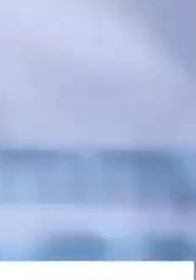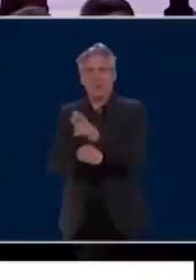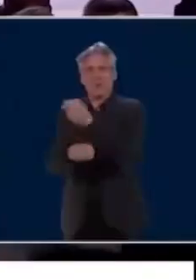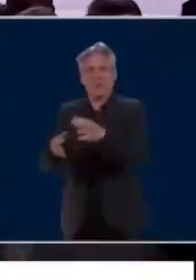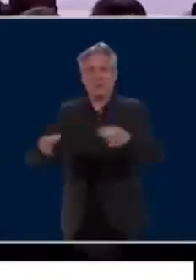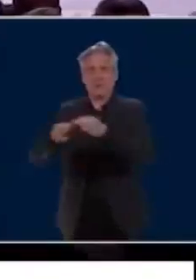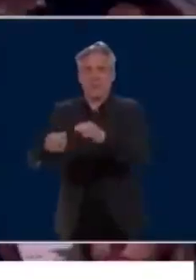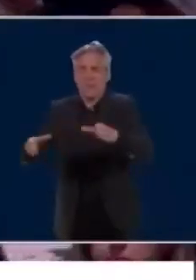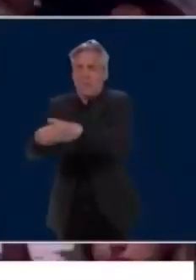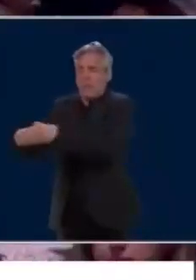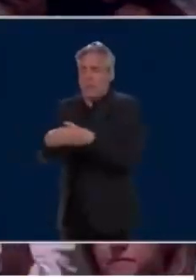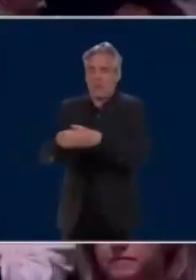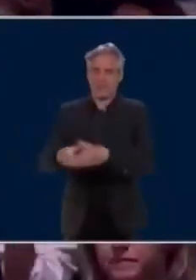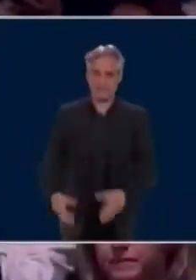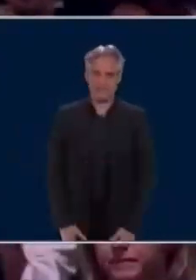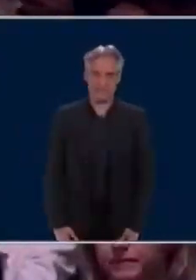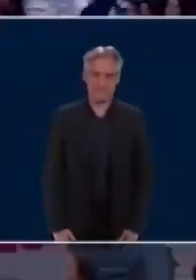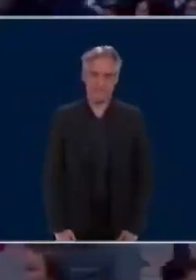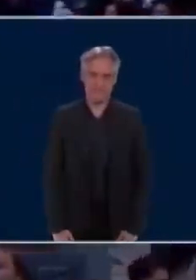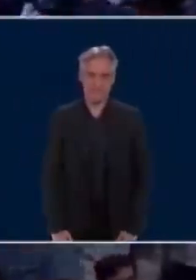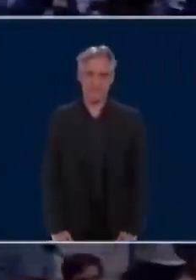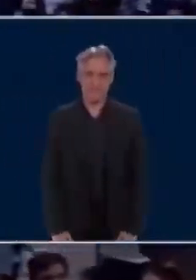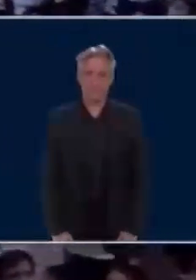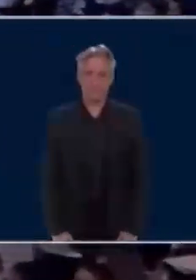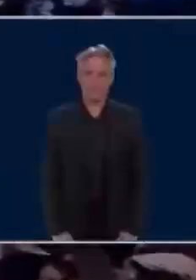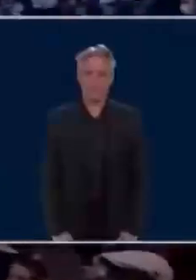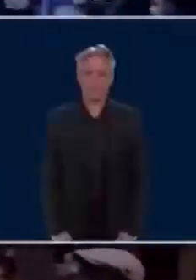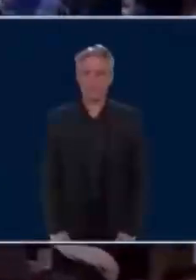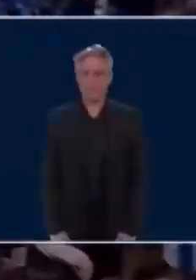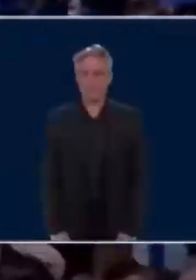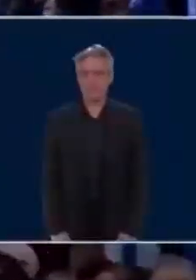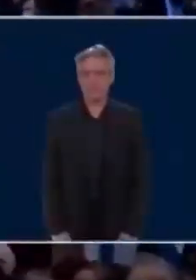επικοινωνιακή πολιτική, τη συσπήρωση σύσσωμου του δημοκρατικού άξονα στο δεύτερο γύρο έναντι της ακροδεξιάς.